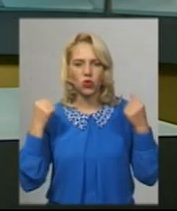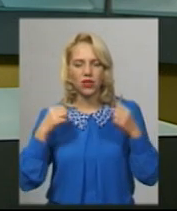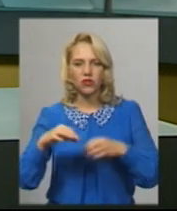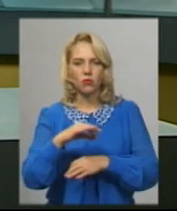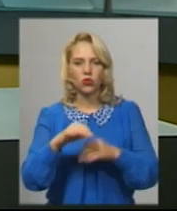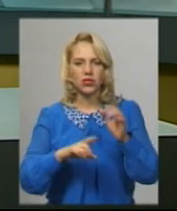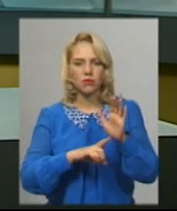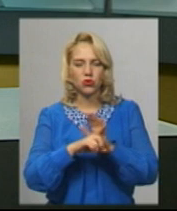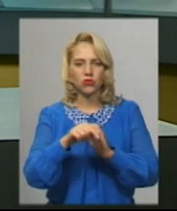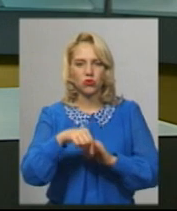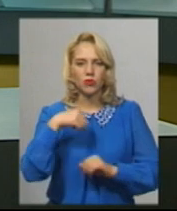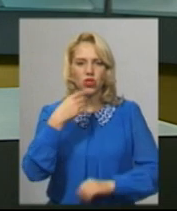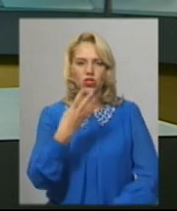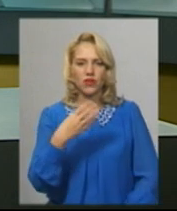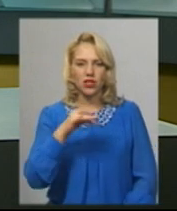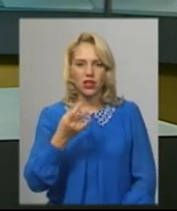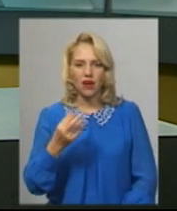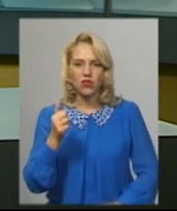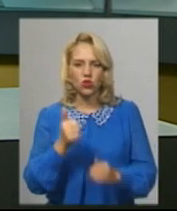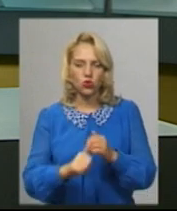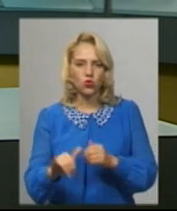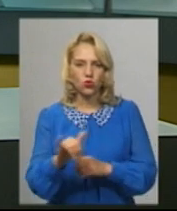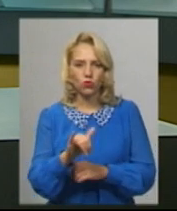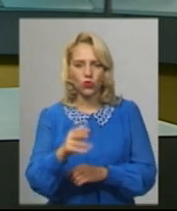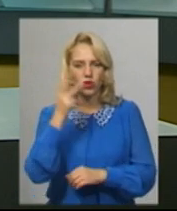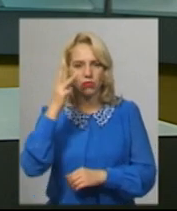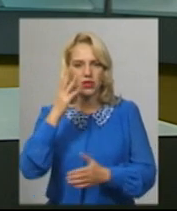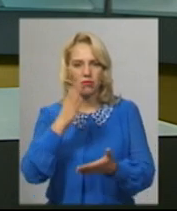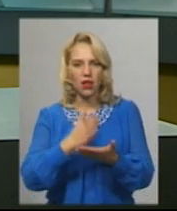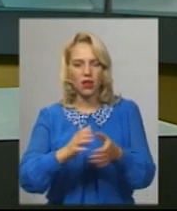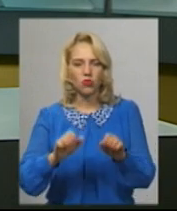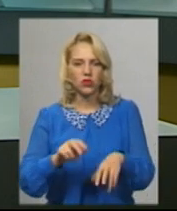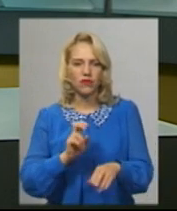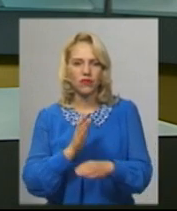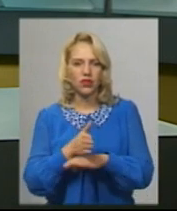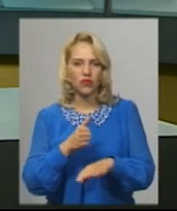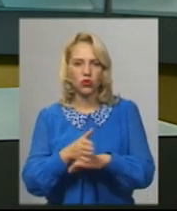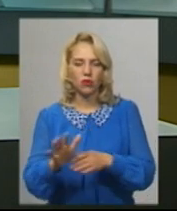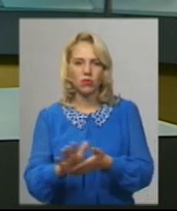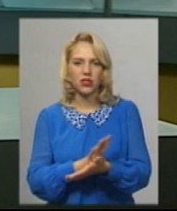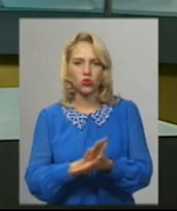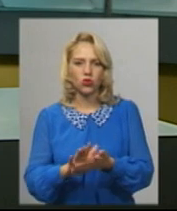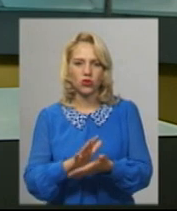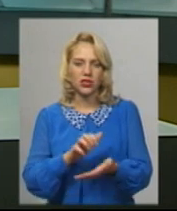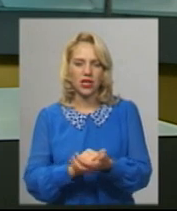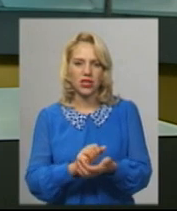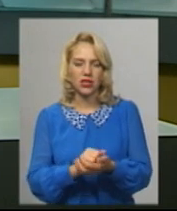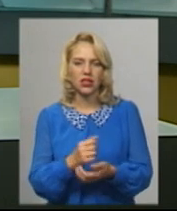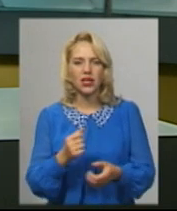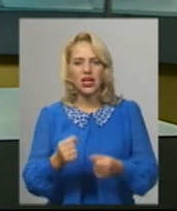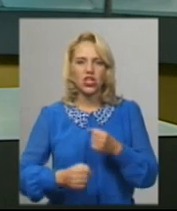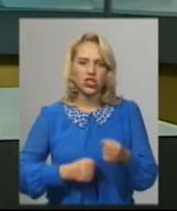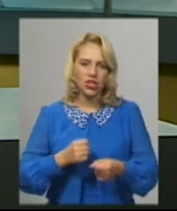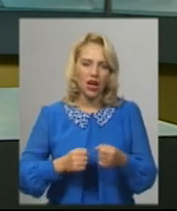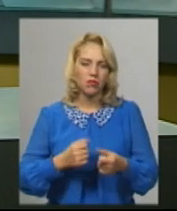цьогоріч 4 травня. Щосуботи на стадіоні хмельничани мали можливість відвідувати безкоштовні заняття шейпінгу, пілатесу, кросфіту